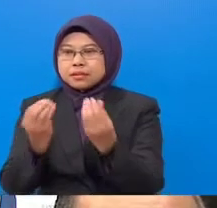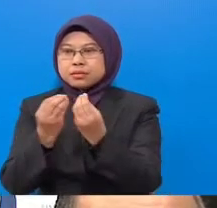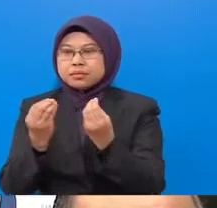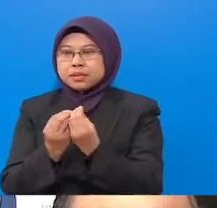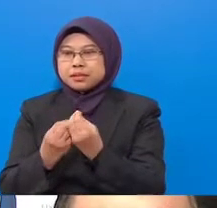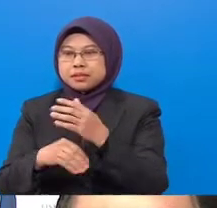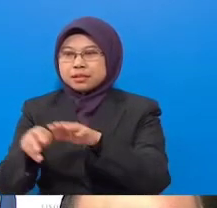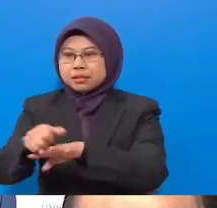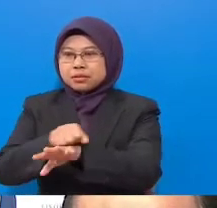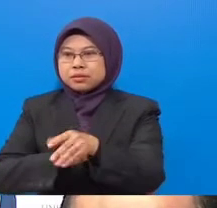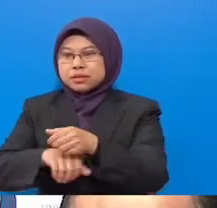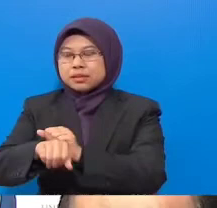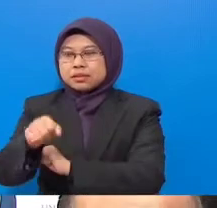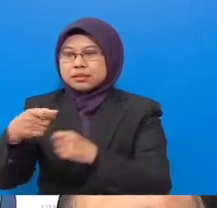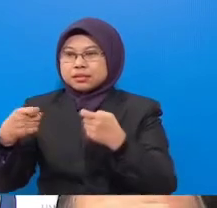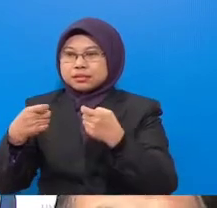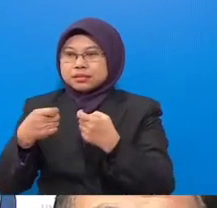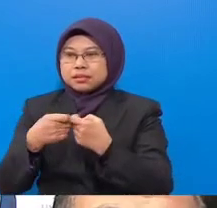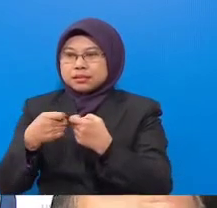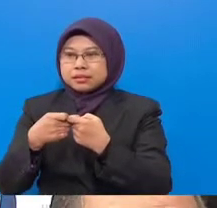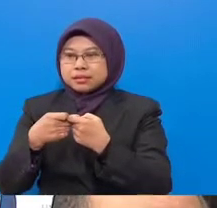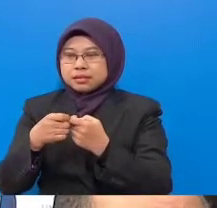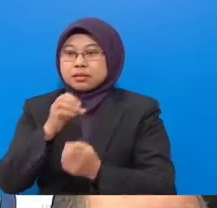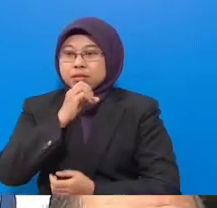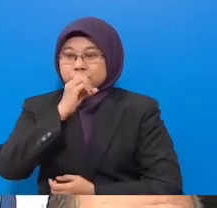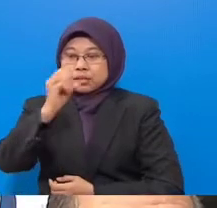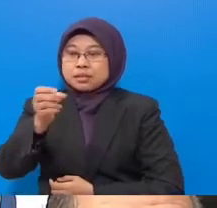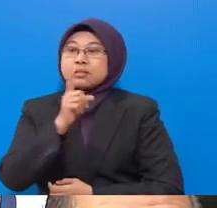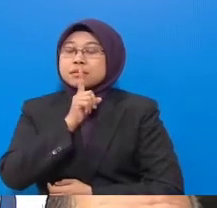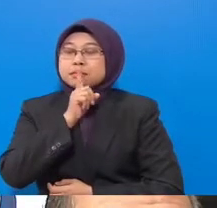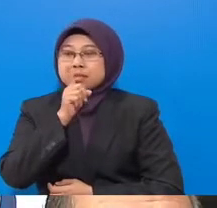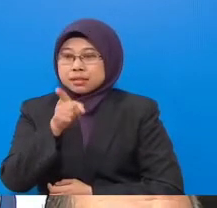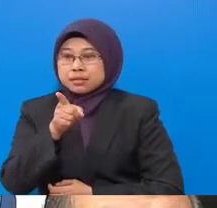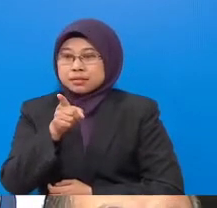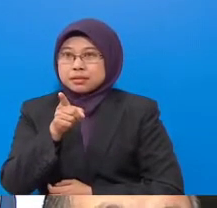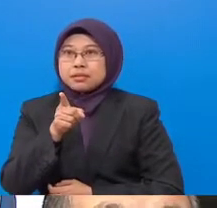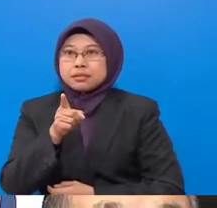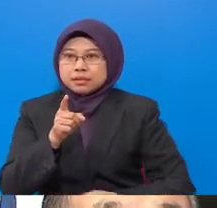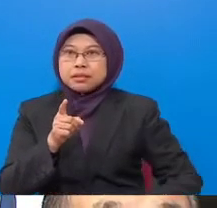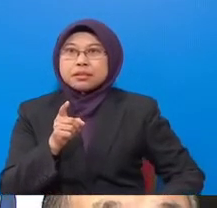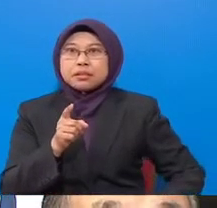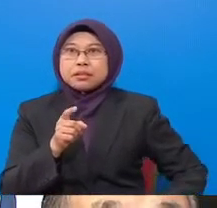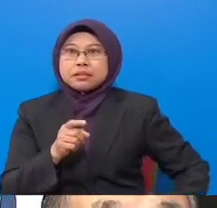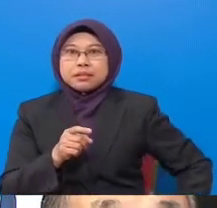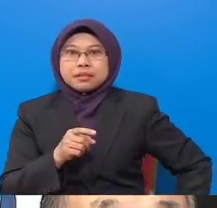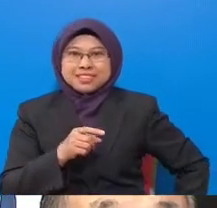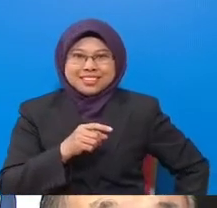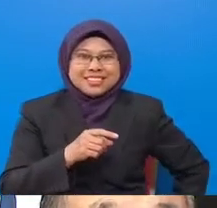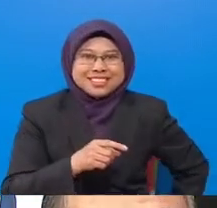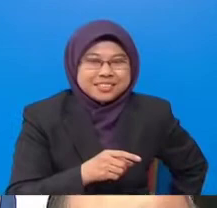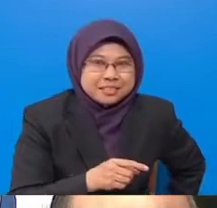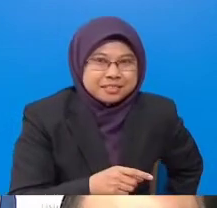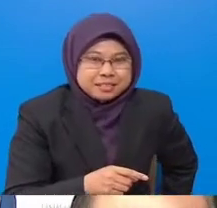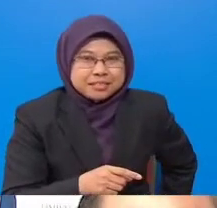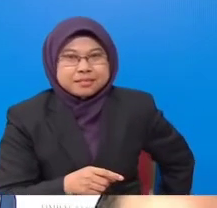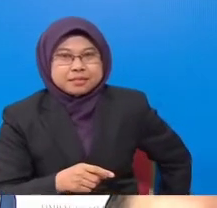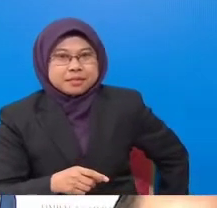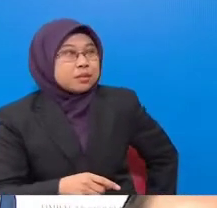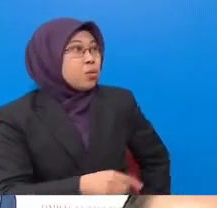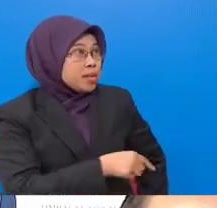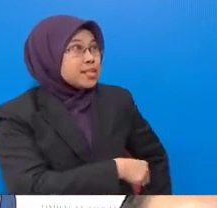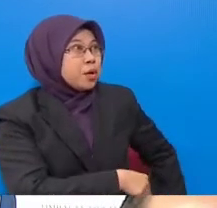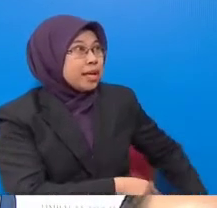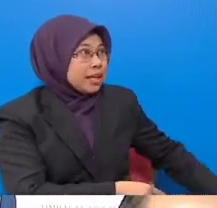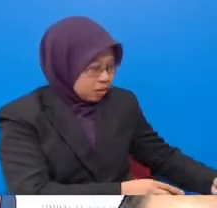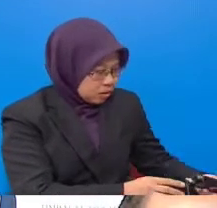sarung kedatangan yang menggunakan getah asli sebenarnya adalah lebih kurang 60 setiap jumlah